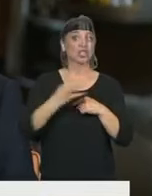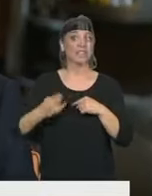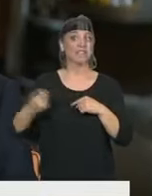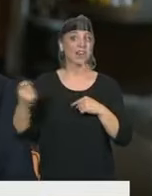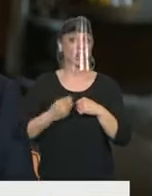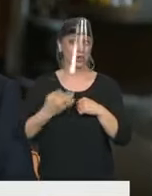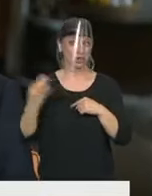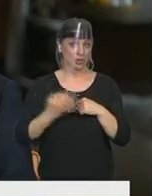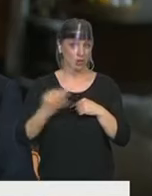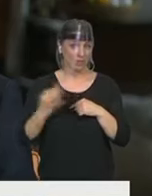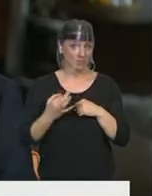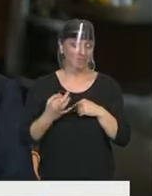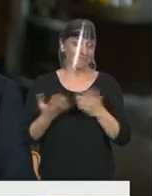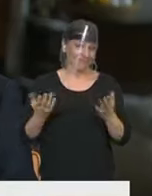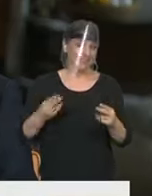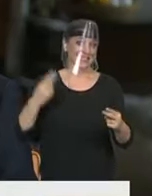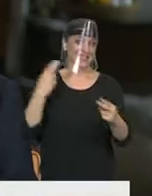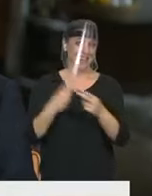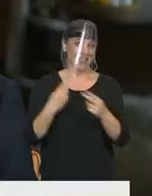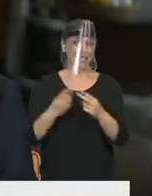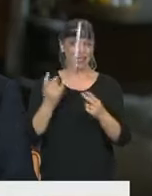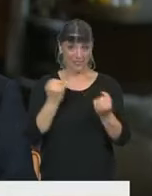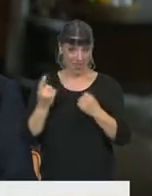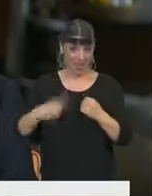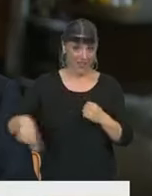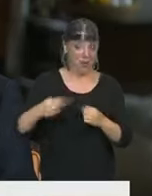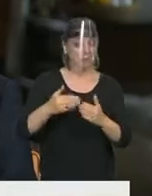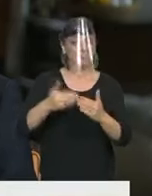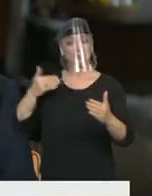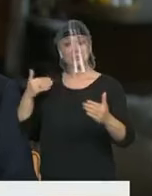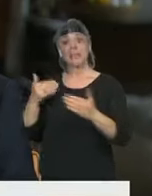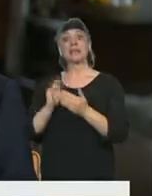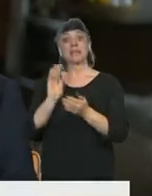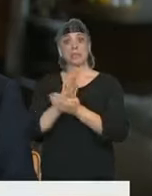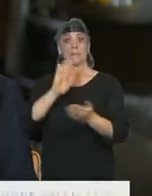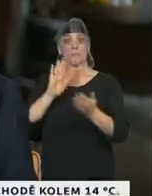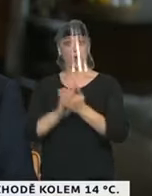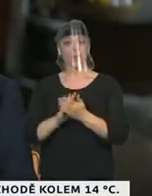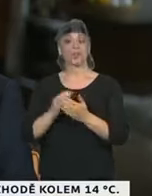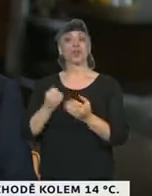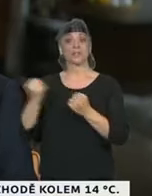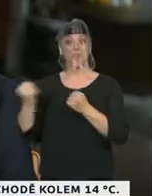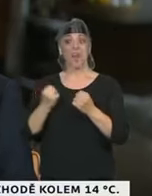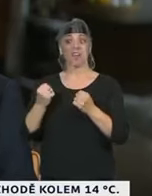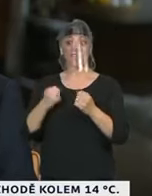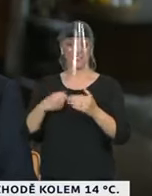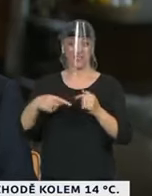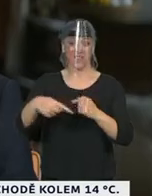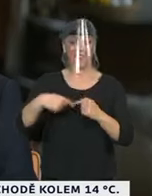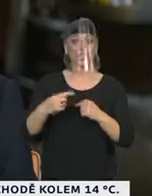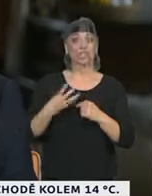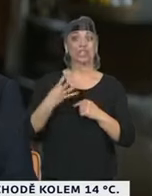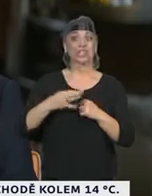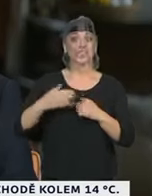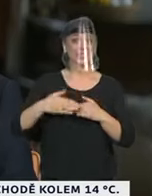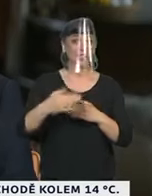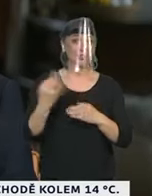První poločas boje s epidemií jsme vyhráli 1-0. Ale o celkovém vítězství se